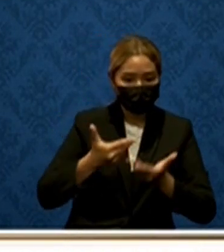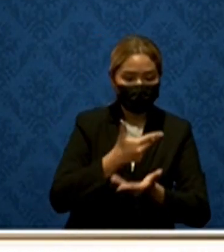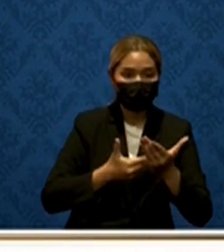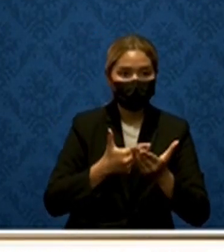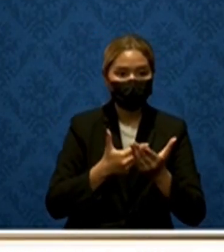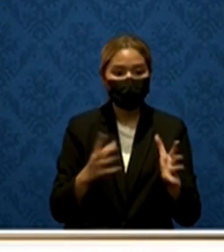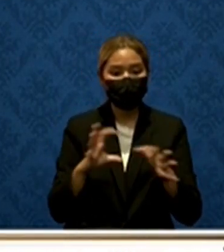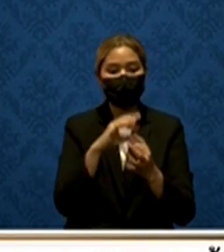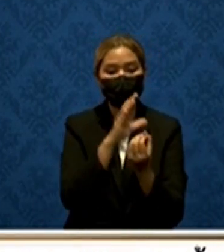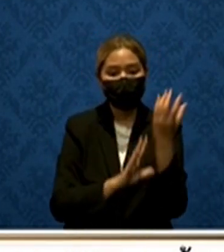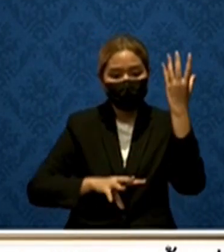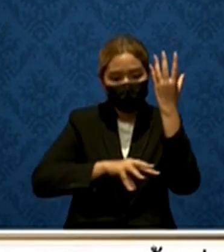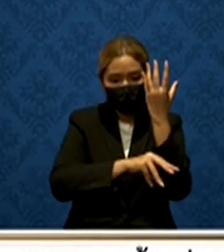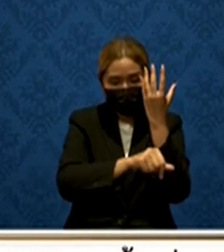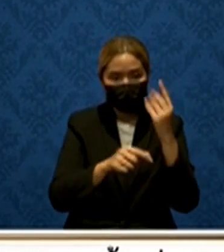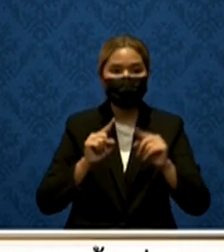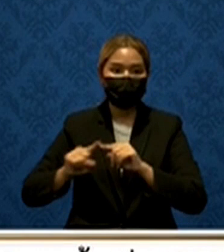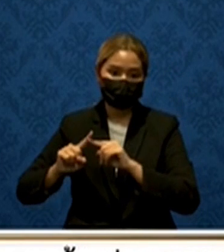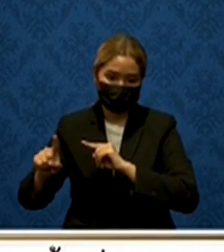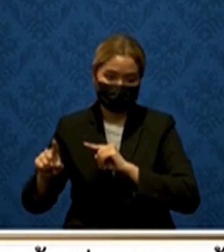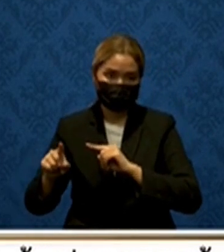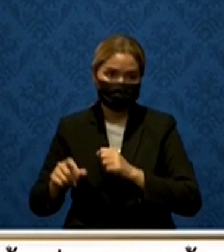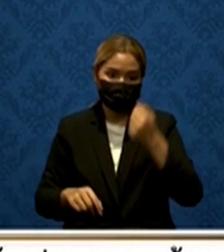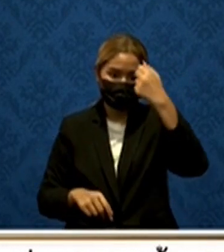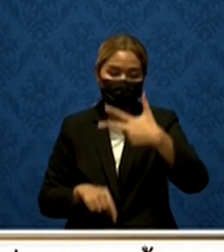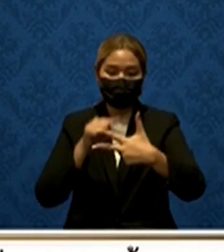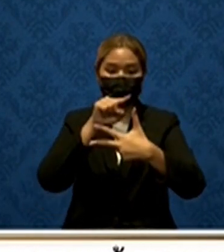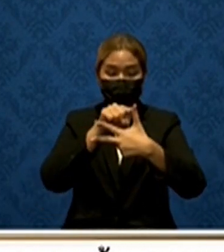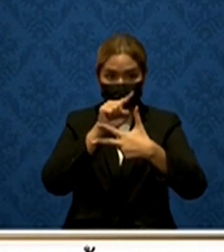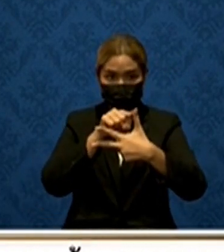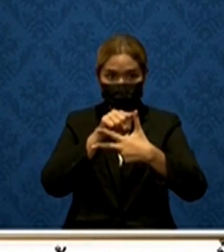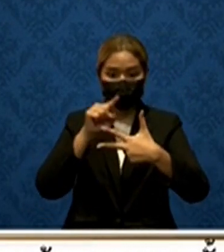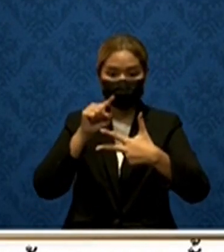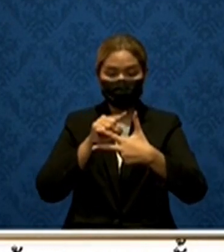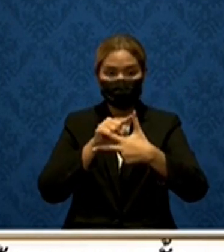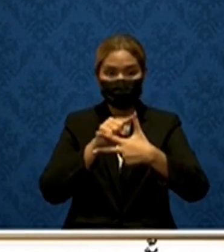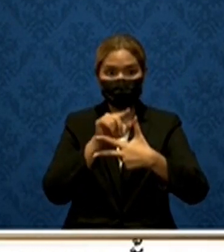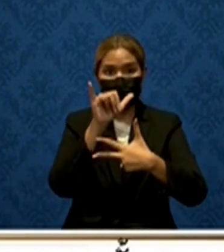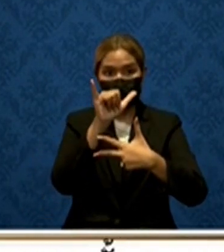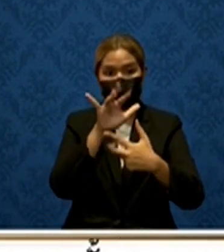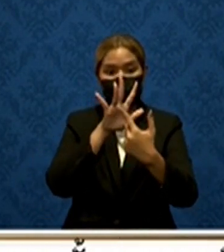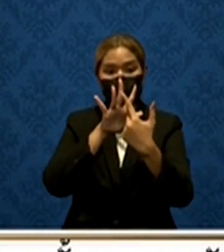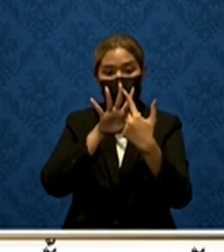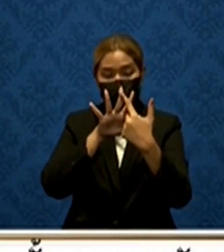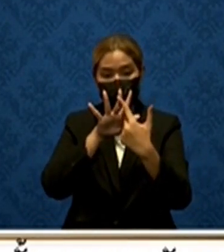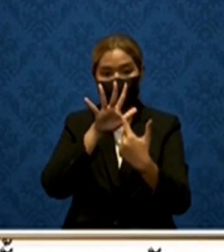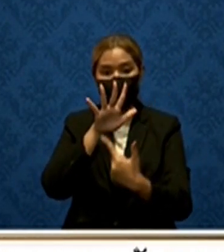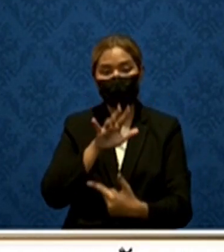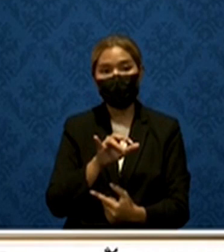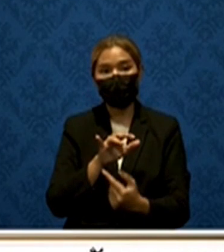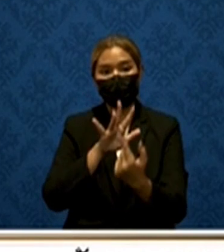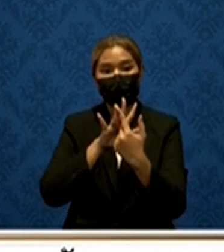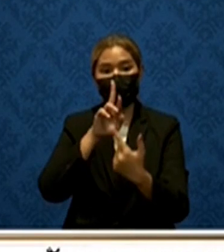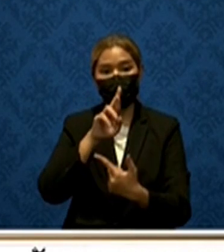โดยจะเจรจาปุ๋ย 3 ประเภท คอ 1 ยูเรีย 2 เอ็โเนียฟอสเวต 3 M